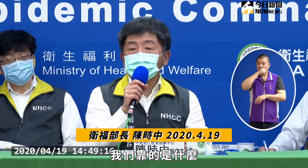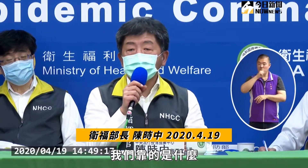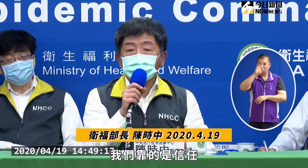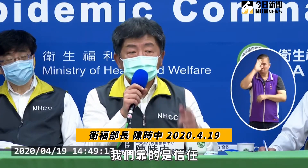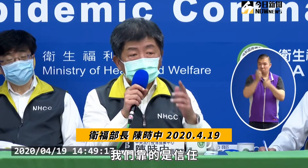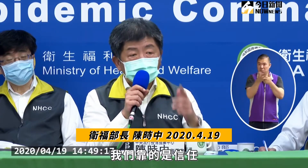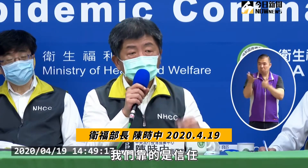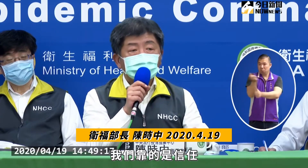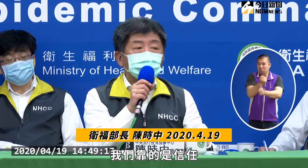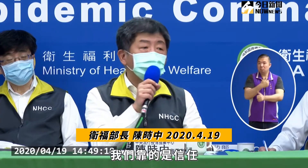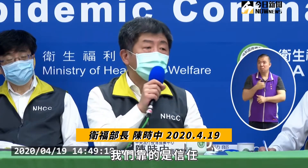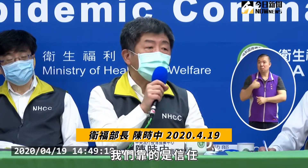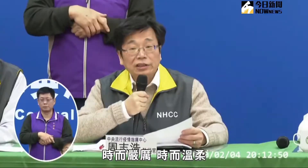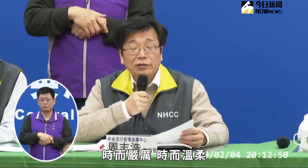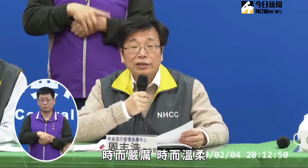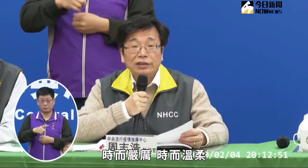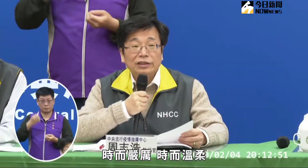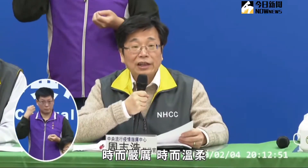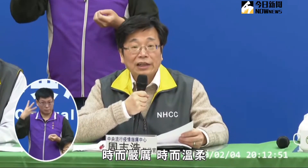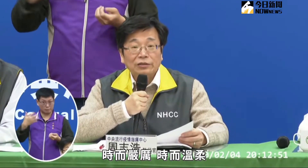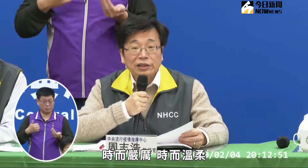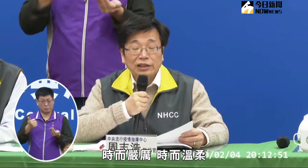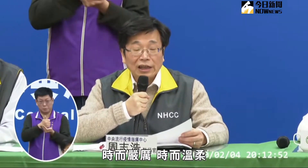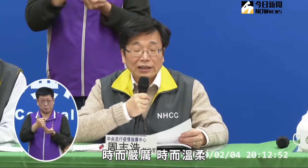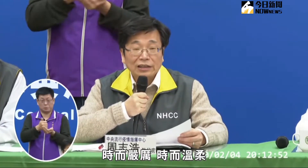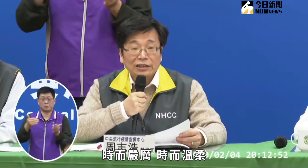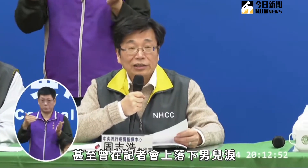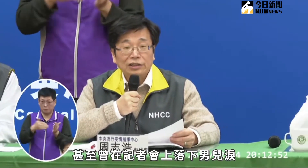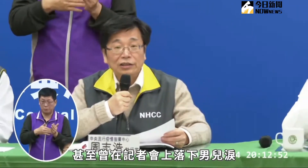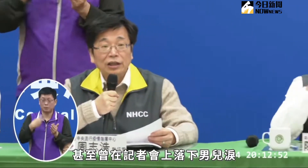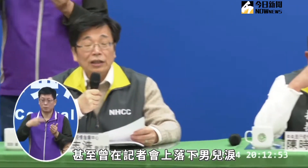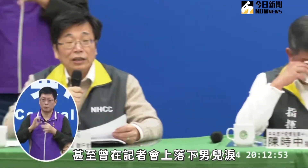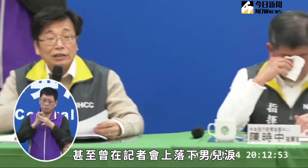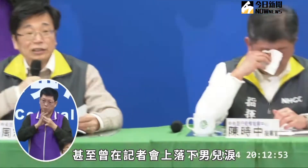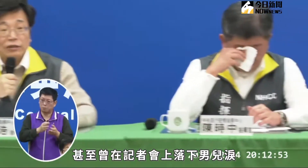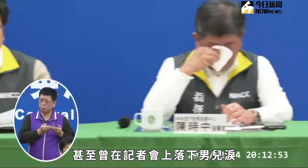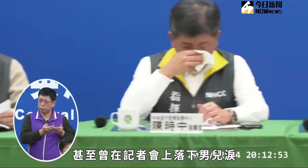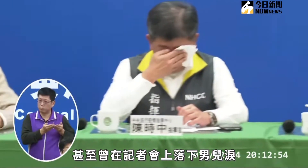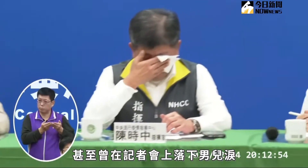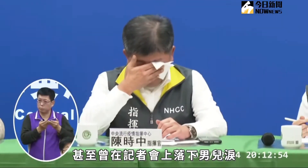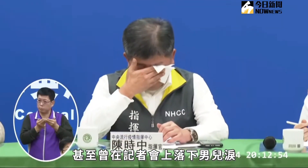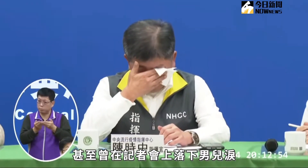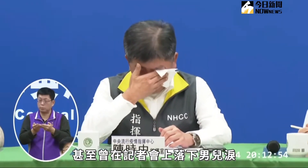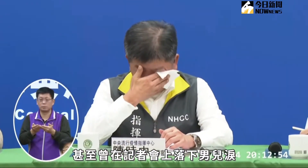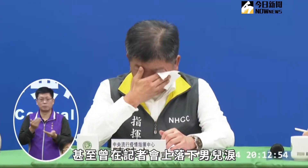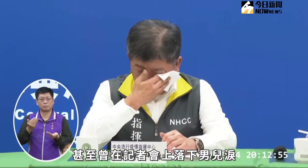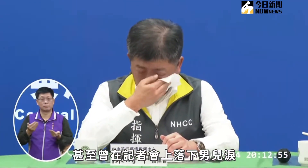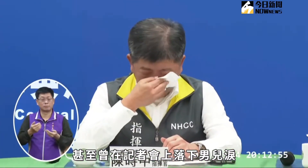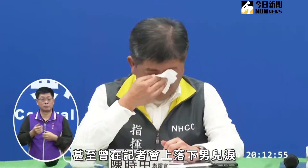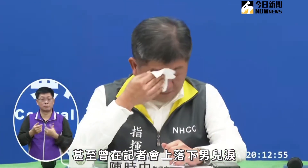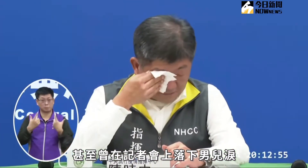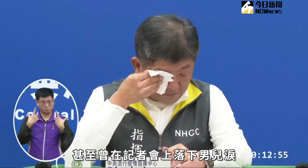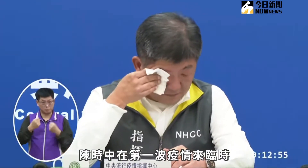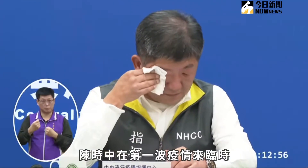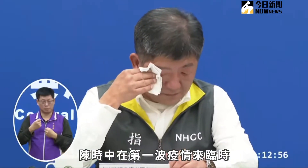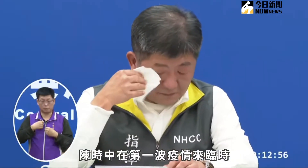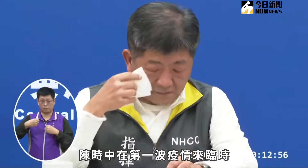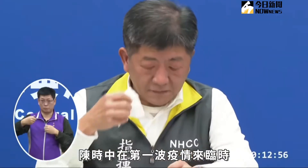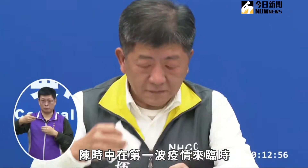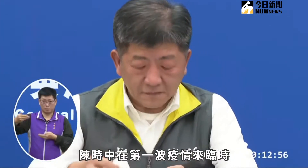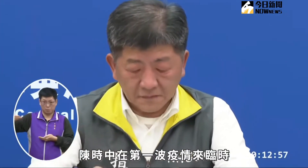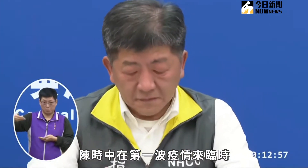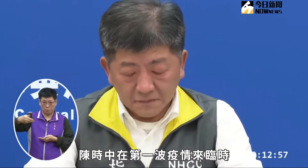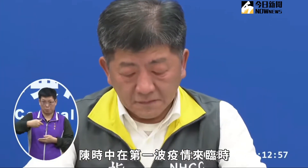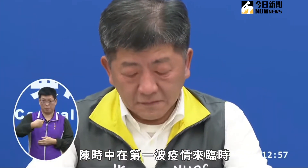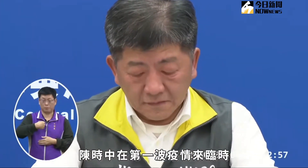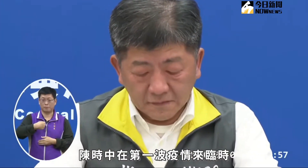么？靠的是信任。 时而严厉，时而温柔，甚至曾在记者会上落下男儿泪。陈时中在